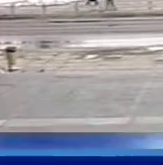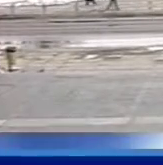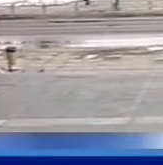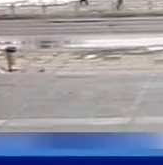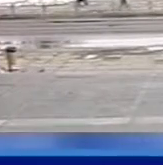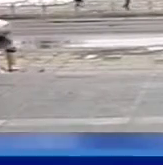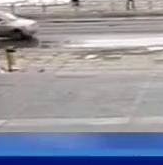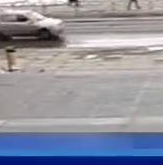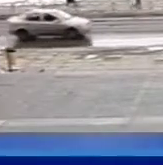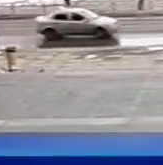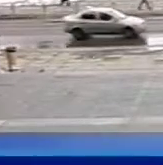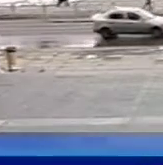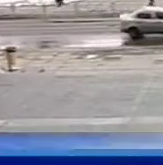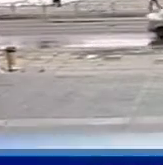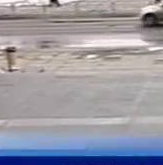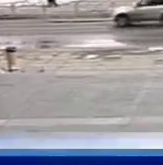МУЗЫКАЛЬНАЯ ЗАСТАВКА